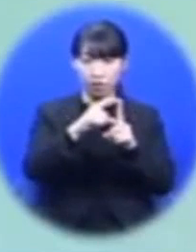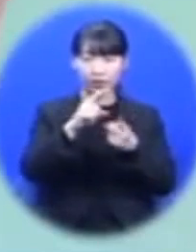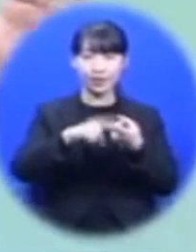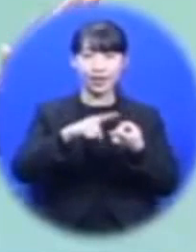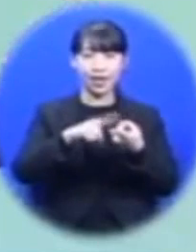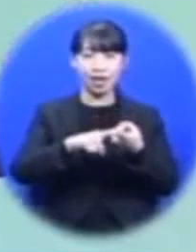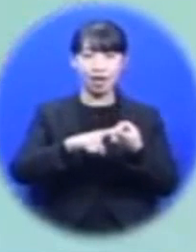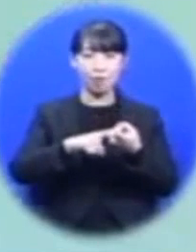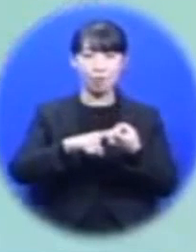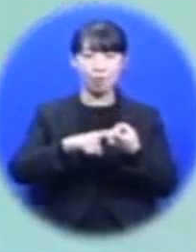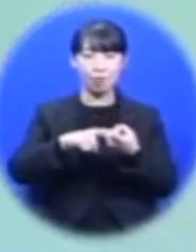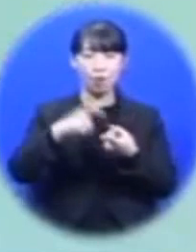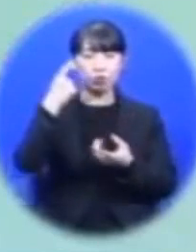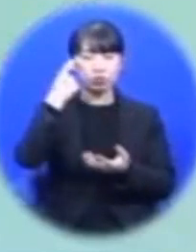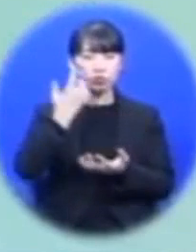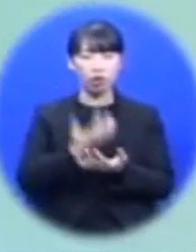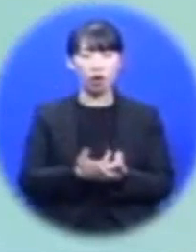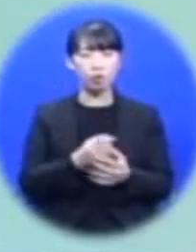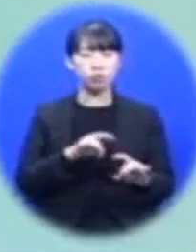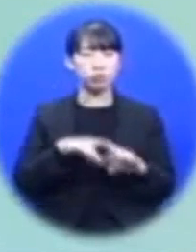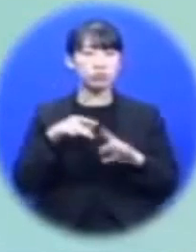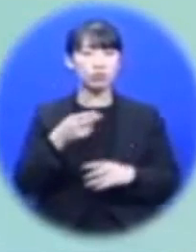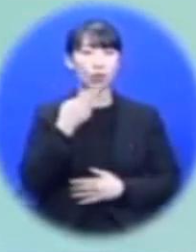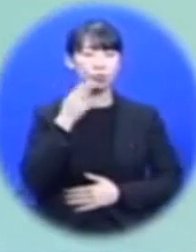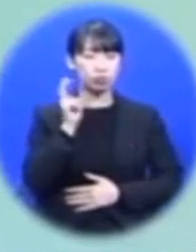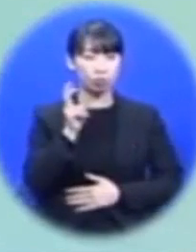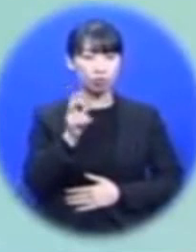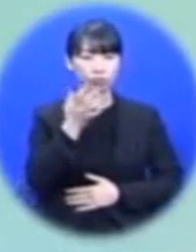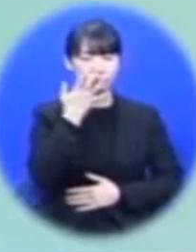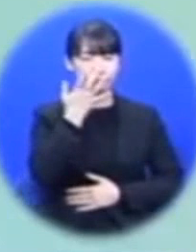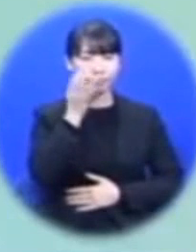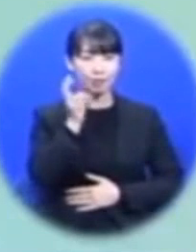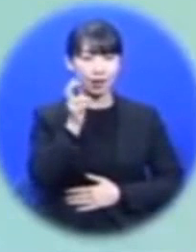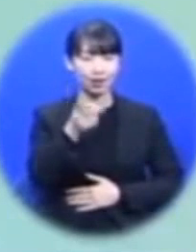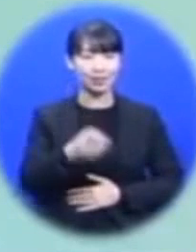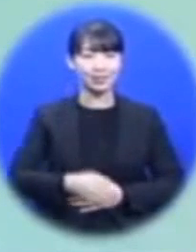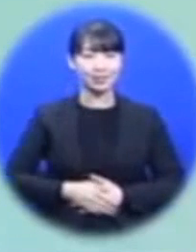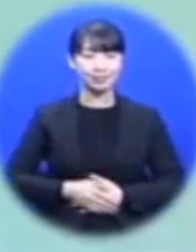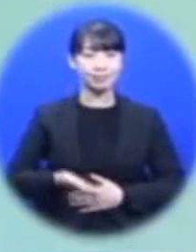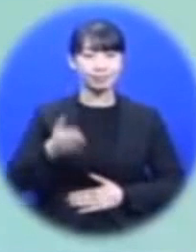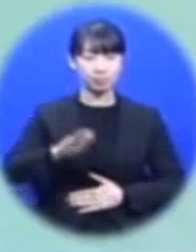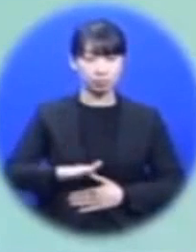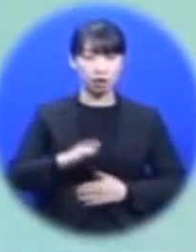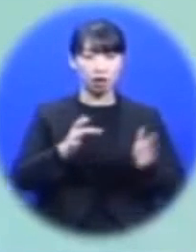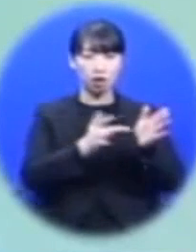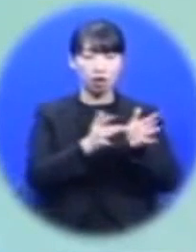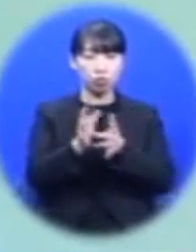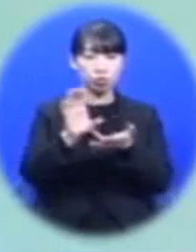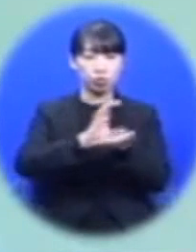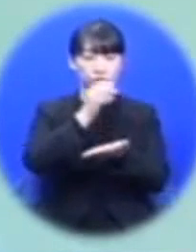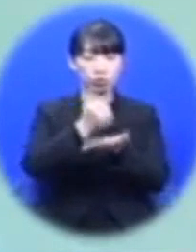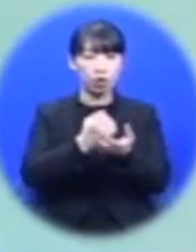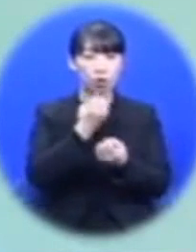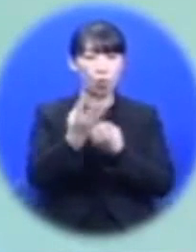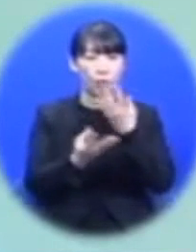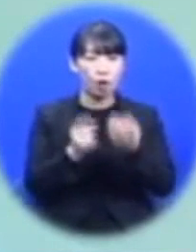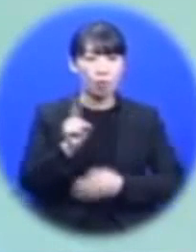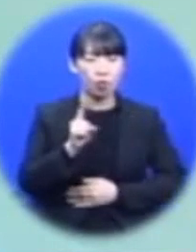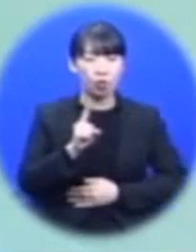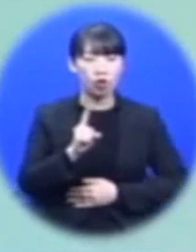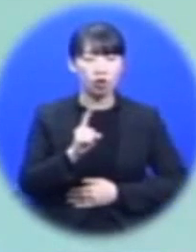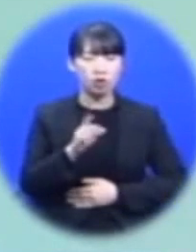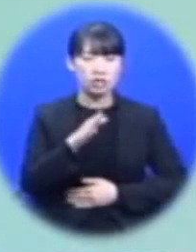거의 없으시기 할 거예요 그러나이 예수 그리스도라는 고백은 대단히 놀라운 고백이고